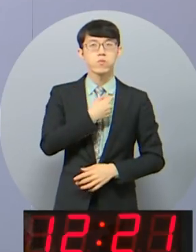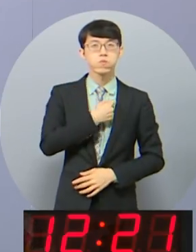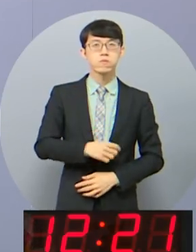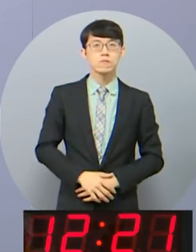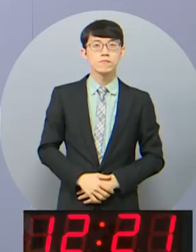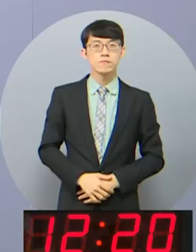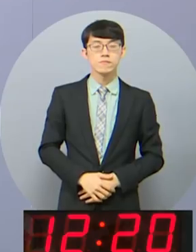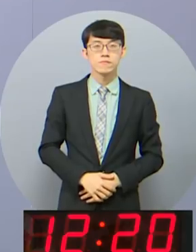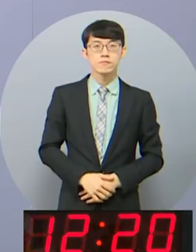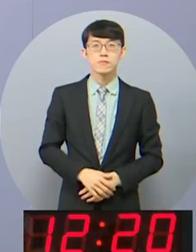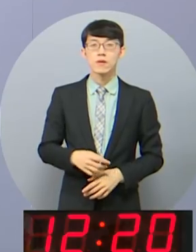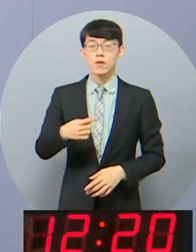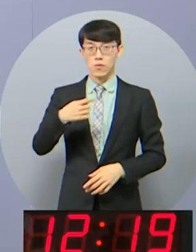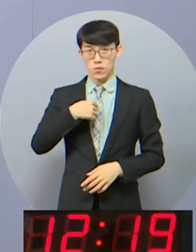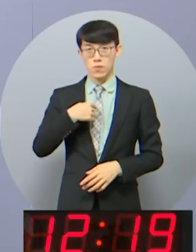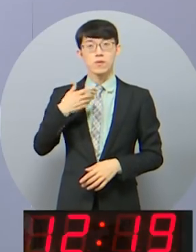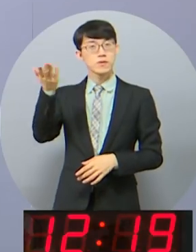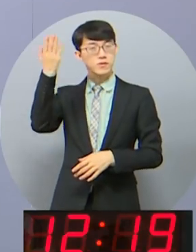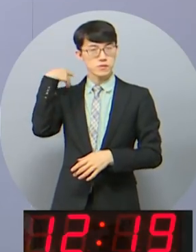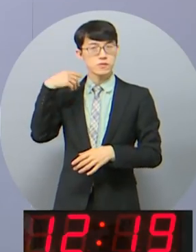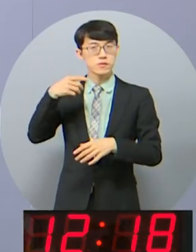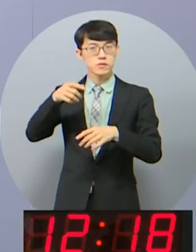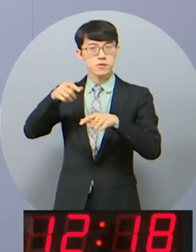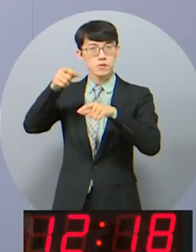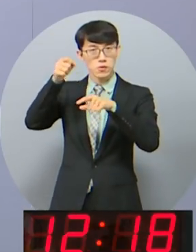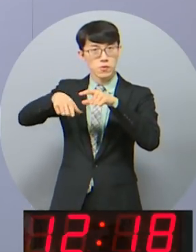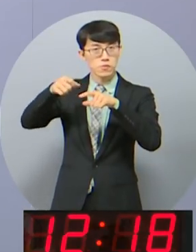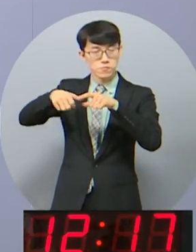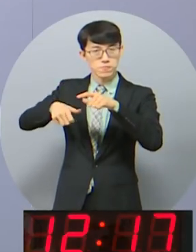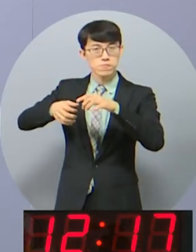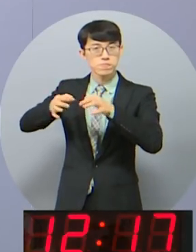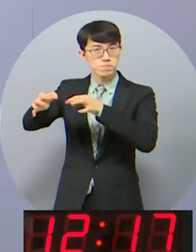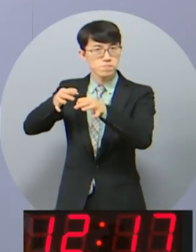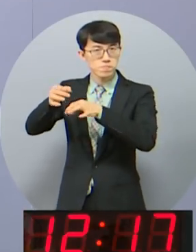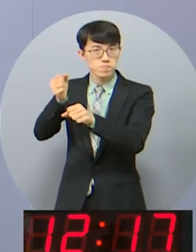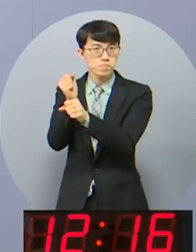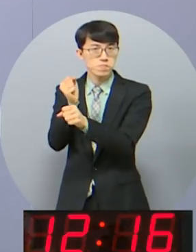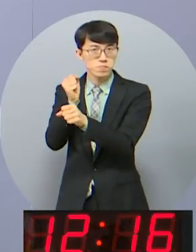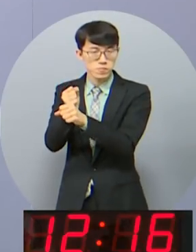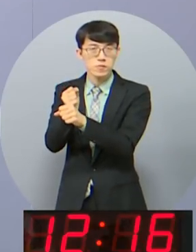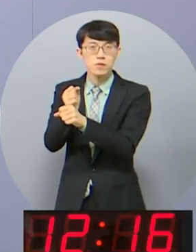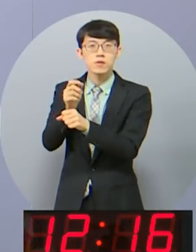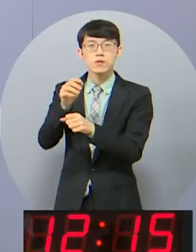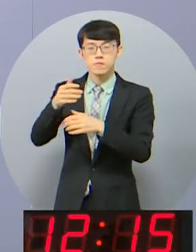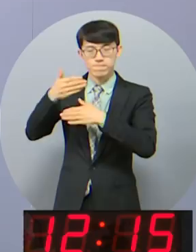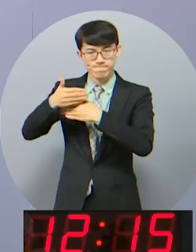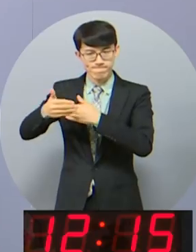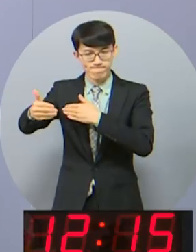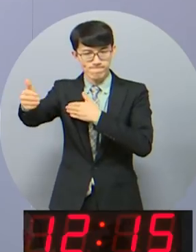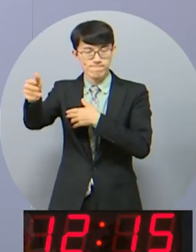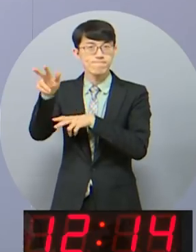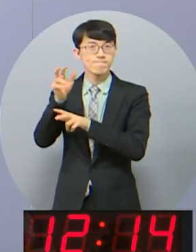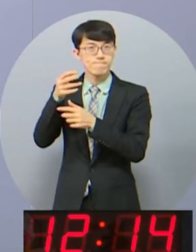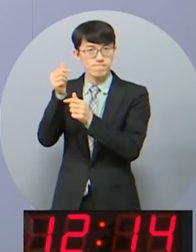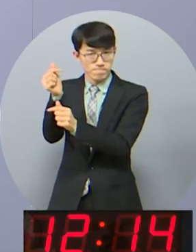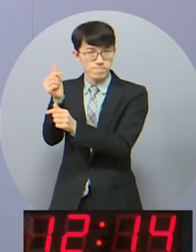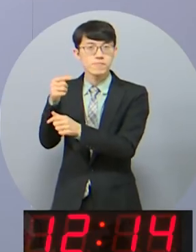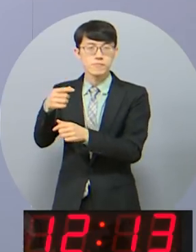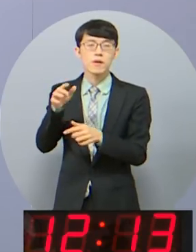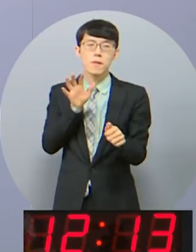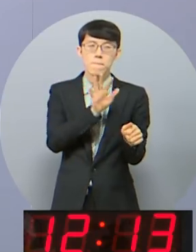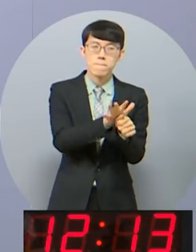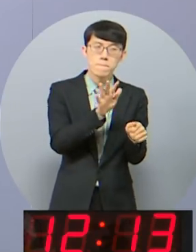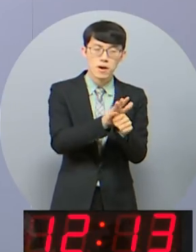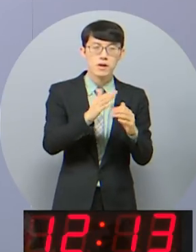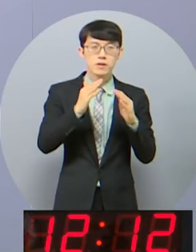让有在企业界完整实务经验与执行能力的人参与新北市政的规划与监